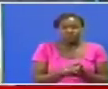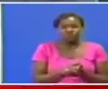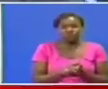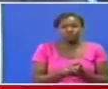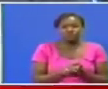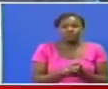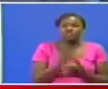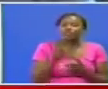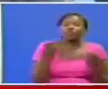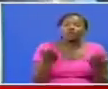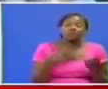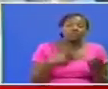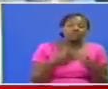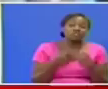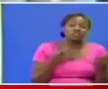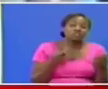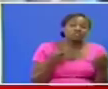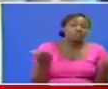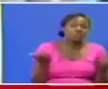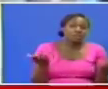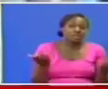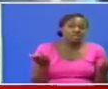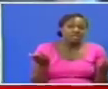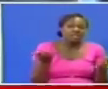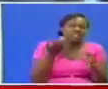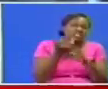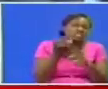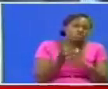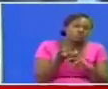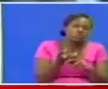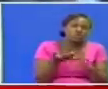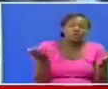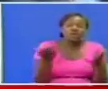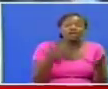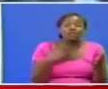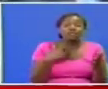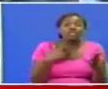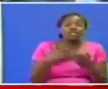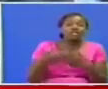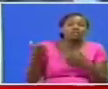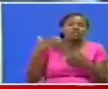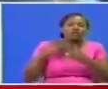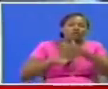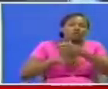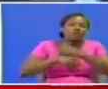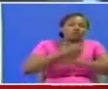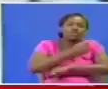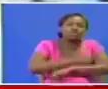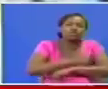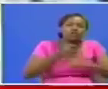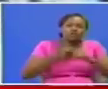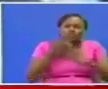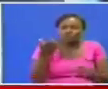You saw where I come from. Unaona lile jiwe mahali ambapo mimi nilikuwa katika primary school. Nilikuwa natoka